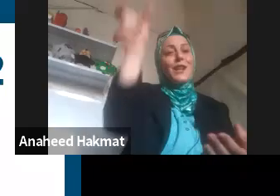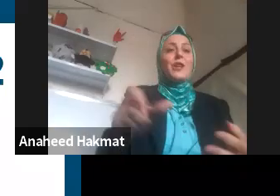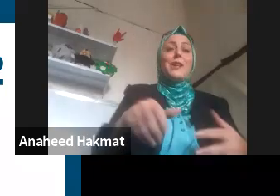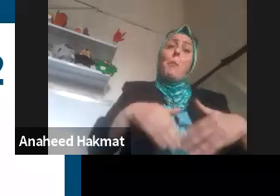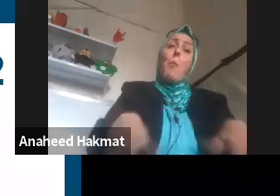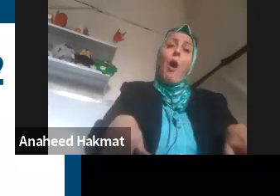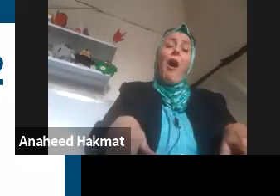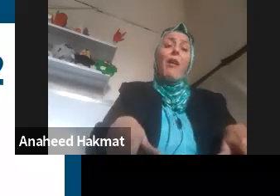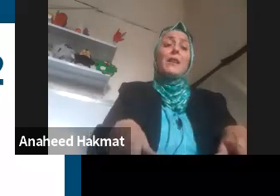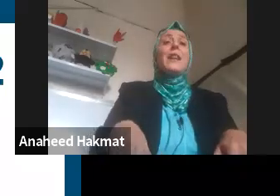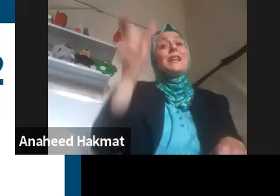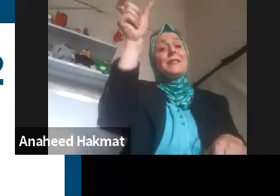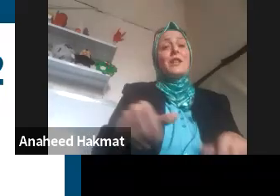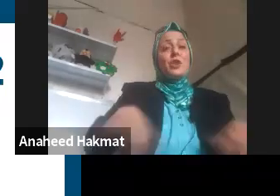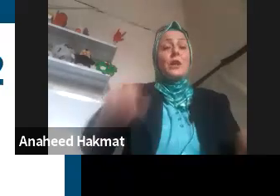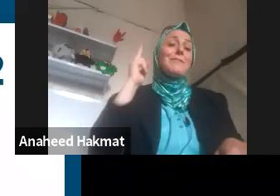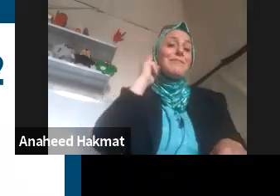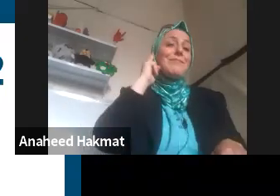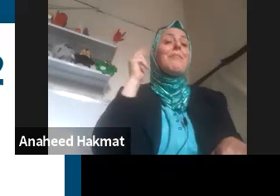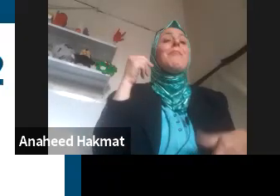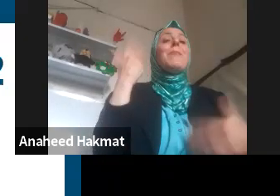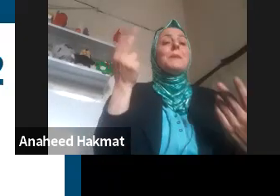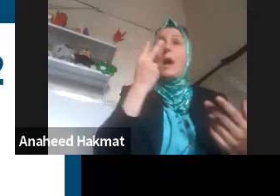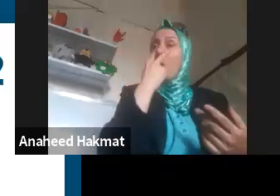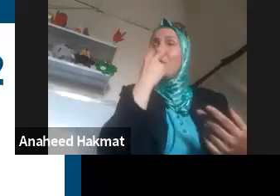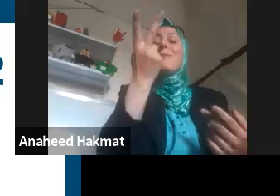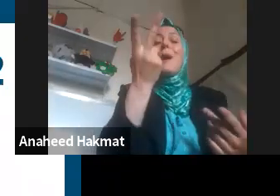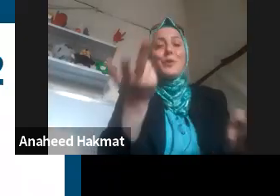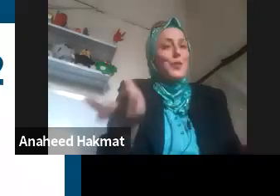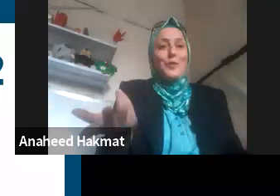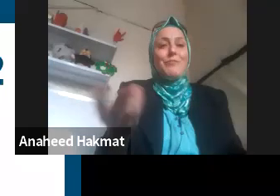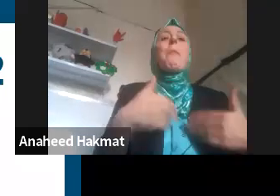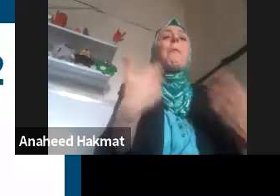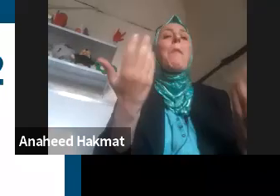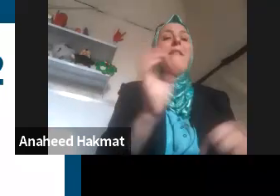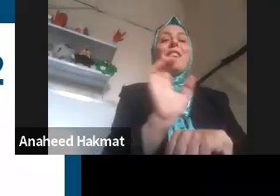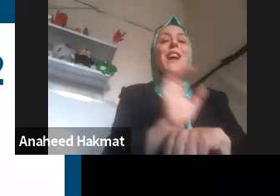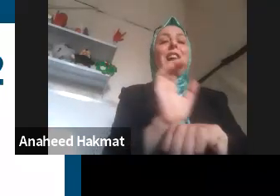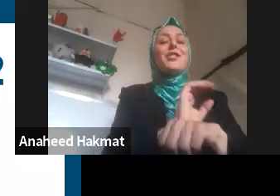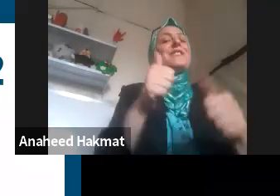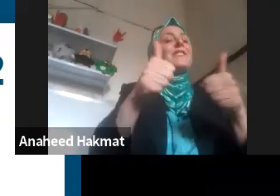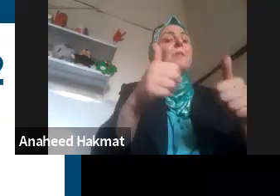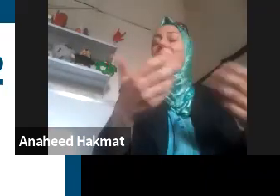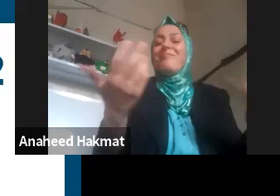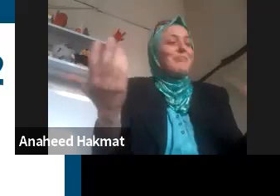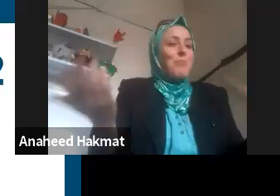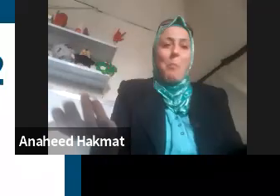كان الشخص ما بيسمع او ما بيقشع ما عنده المواد ما عم بيكون مكيف مزبوط بالنسبه